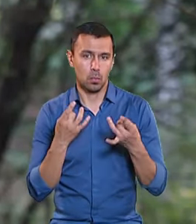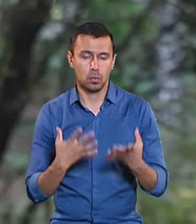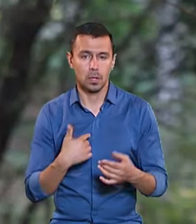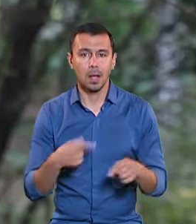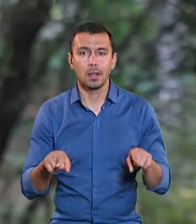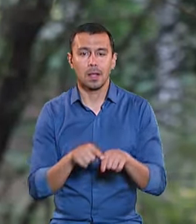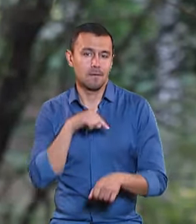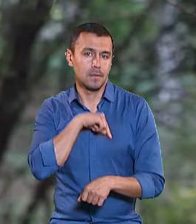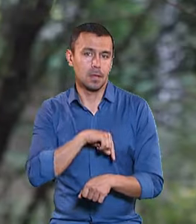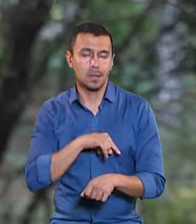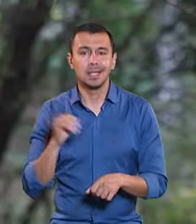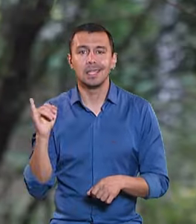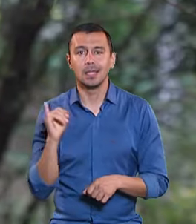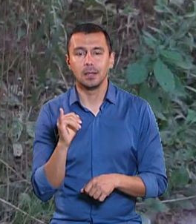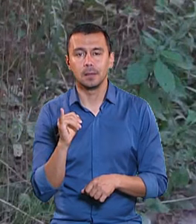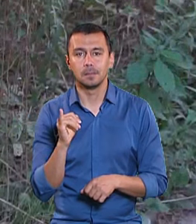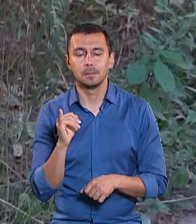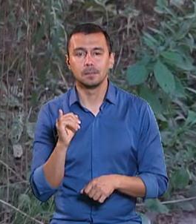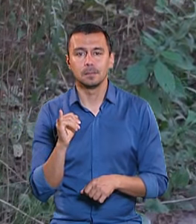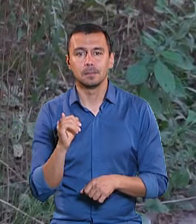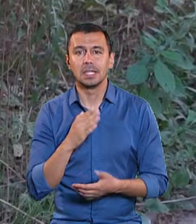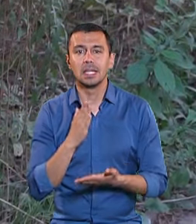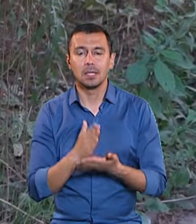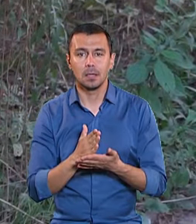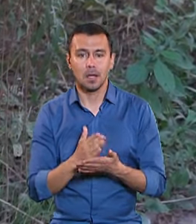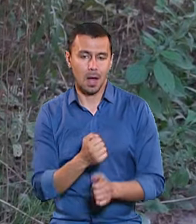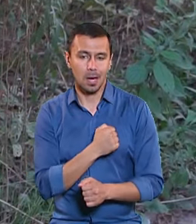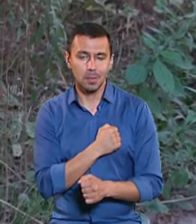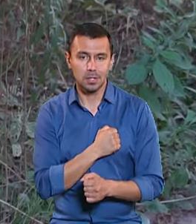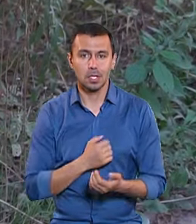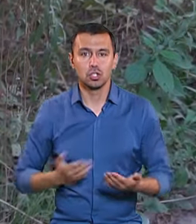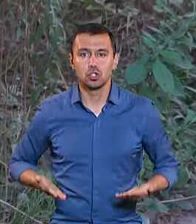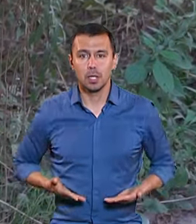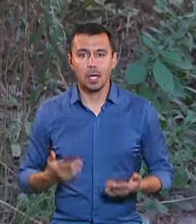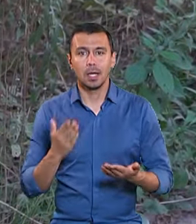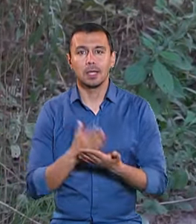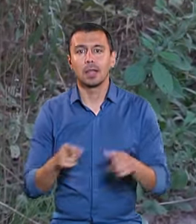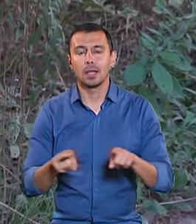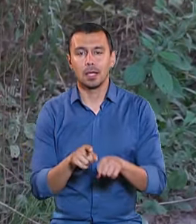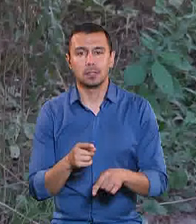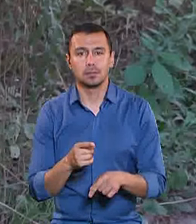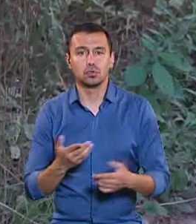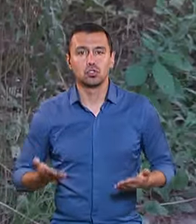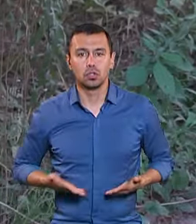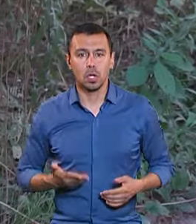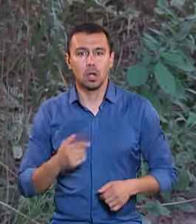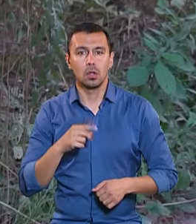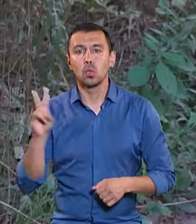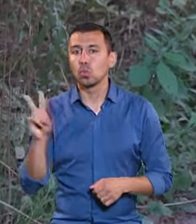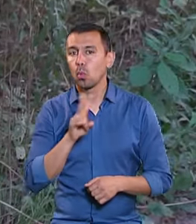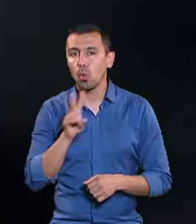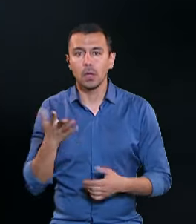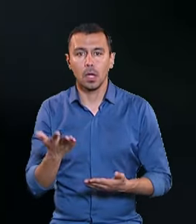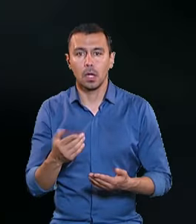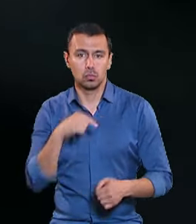Я такий всередині, і є армійське життя, і є таке життя духовне, яке